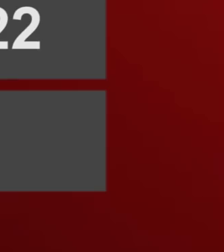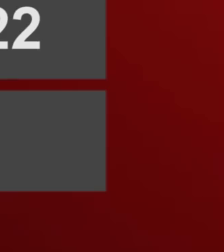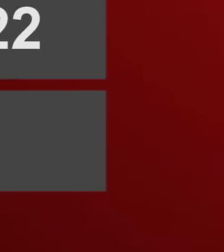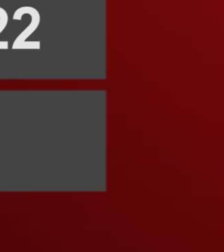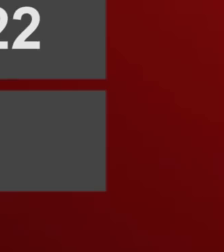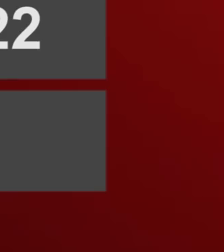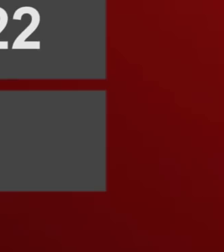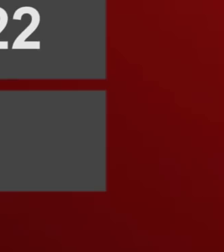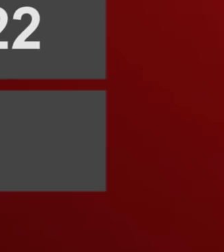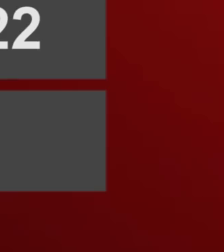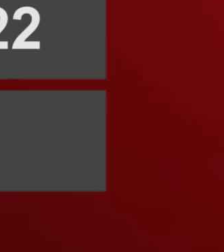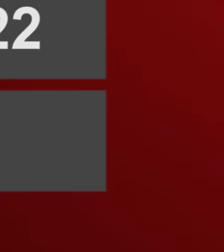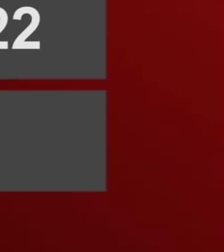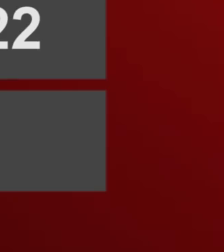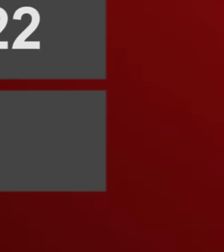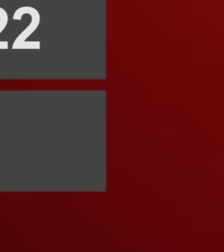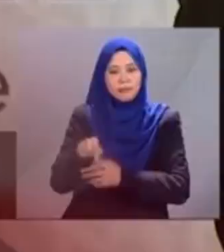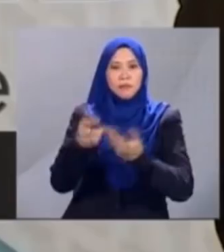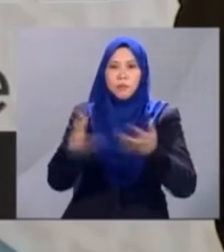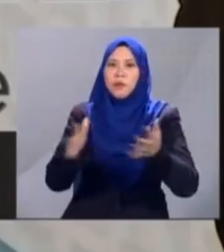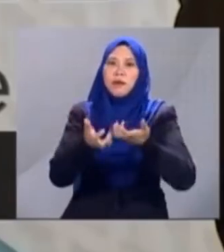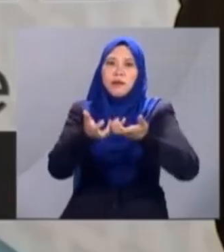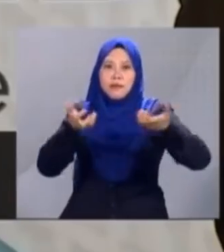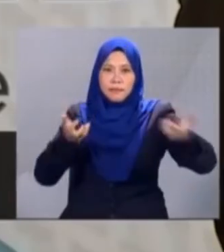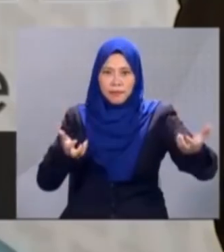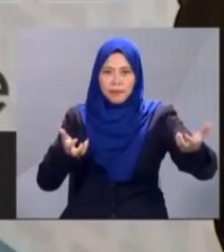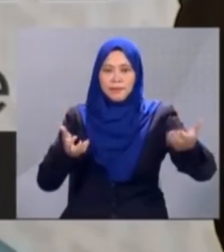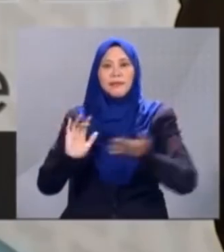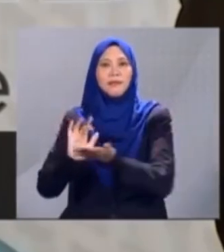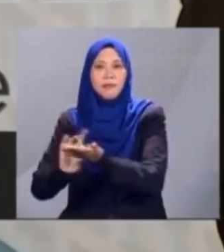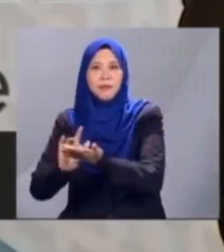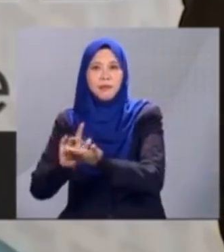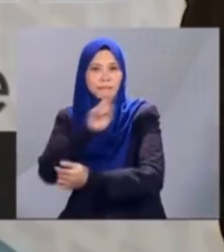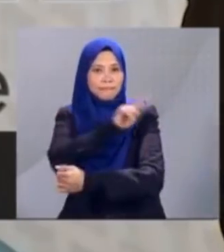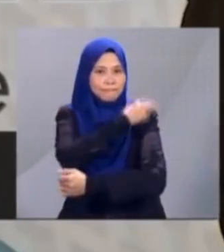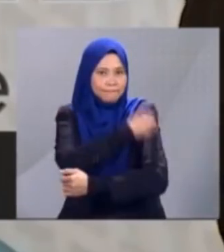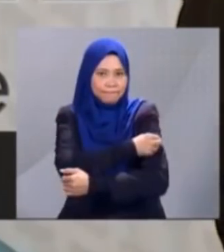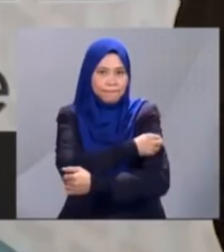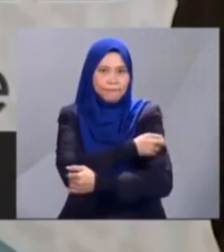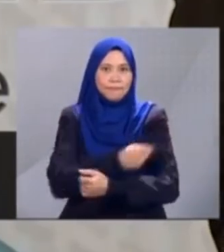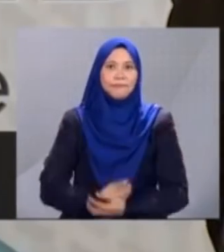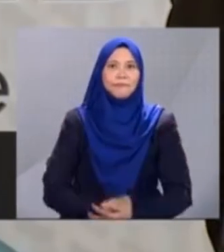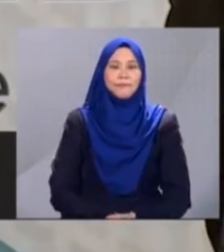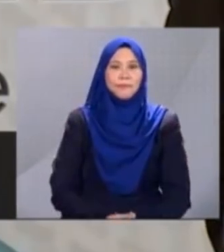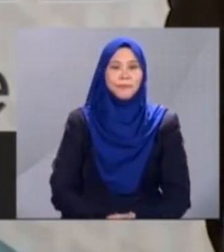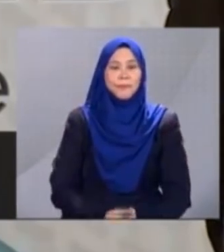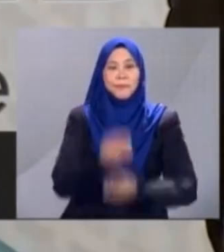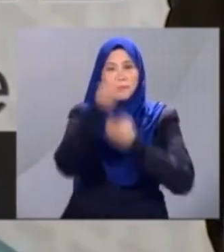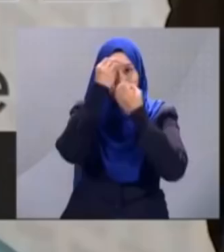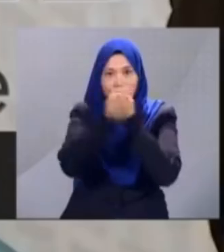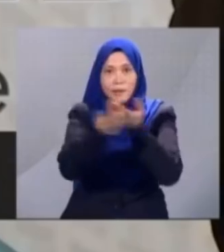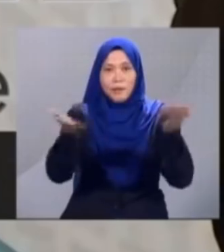1,531 kes dan mereka telah diasingkan dan diberi rawatan di hospital. Ingin dimaklumkan